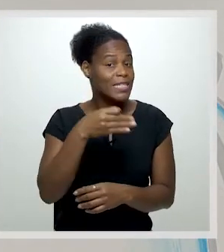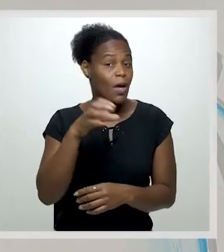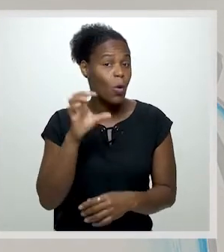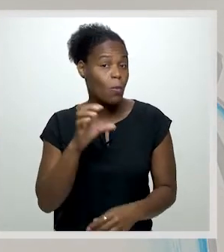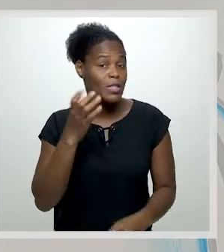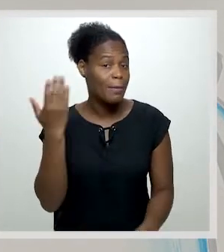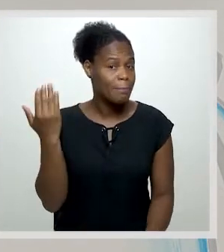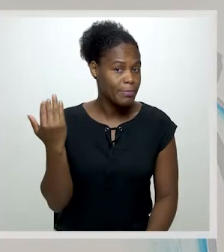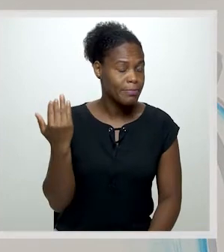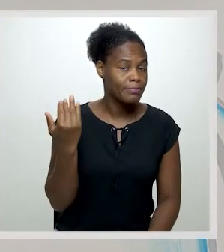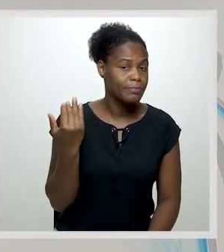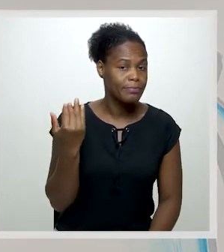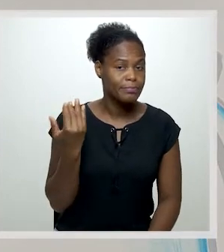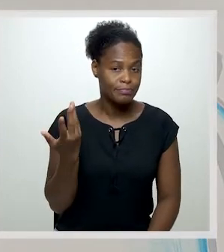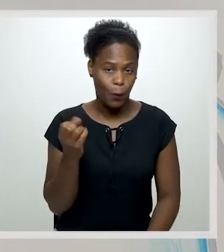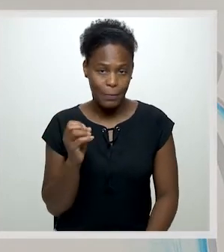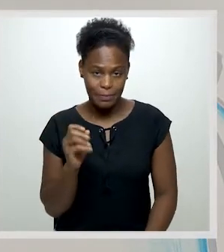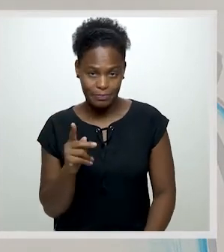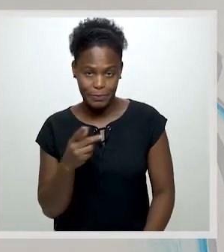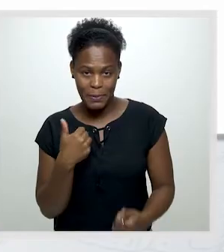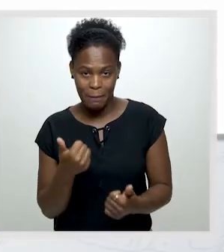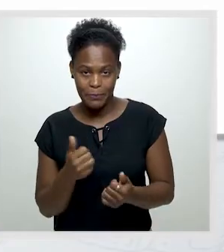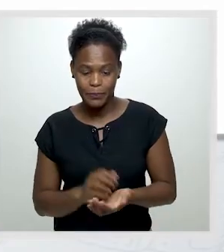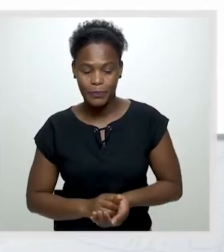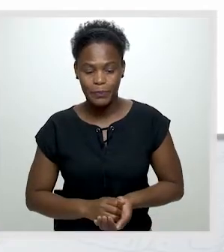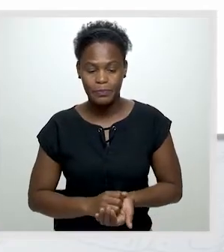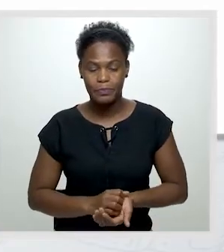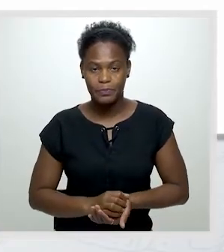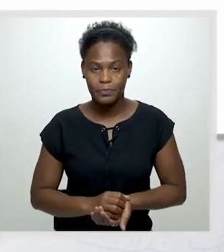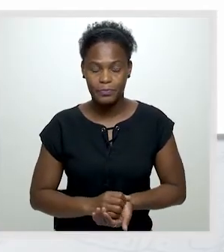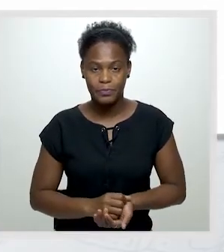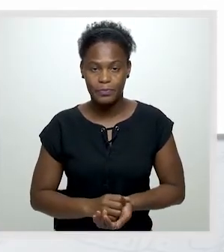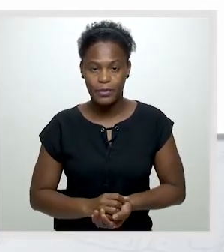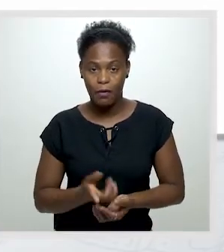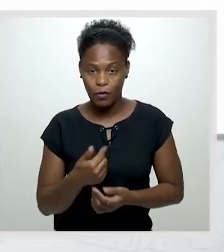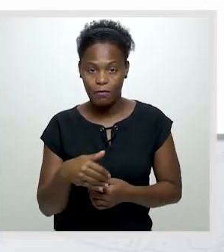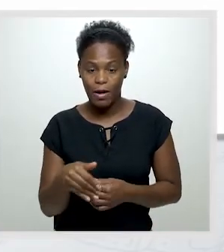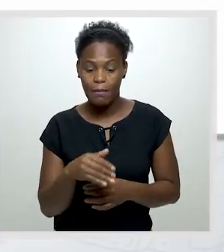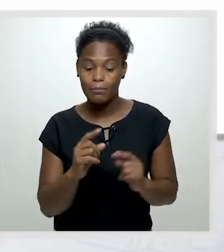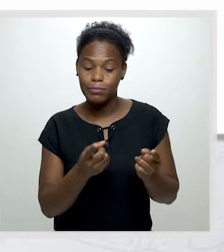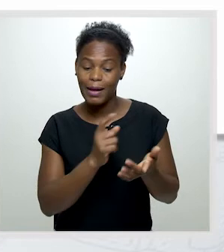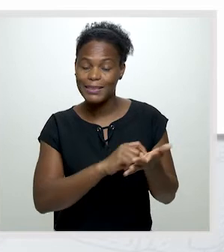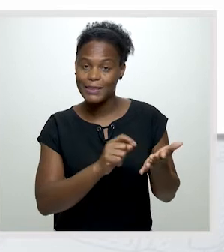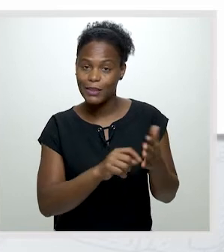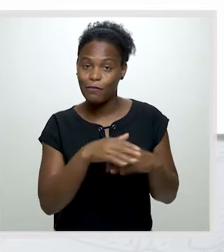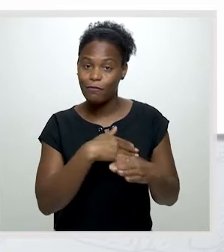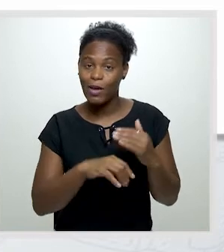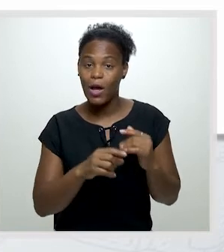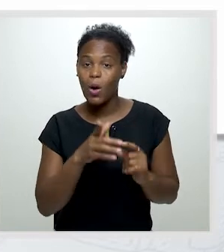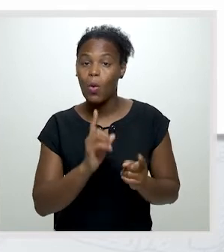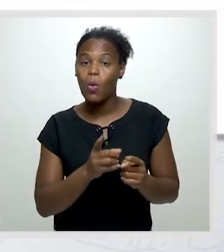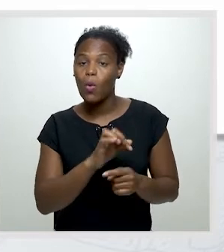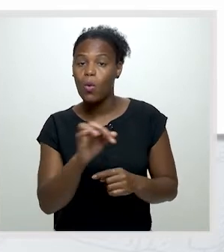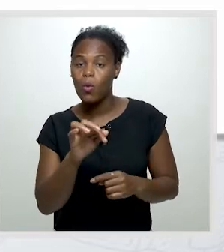composé. D'accord? Bien. Alors, on va faire d'abord un petit exercice où est-ce que tu